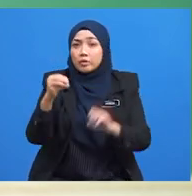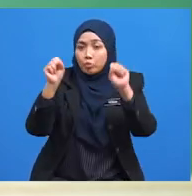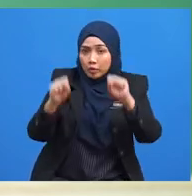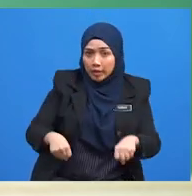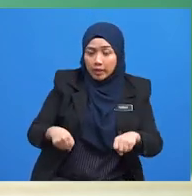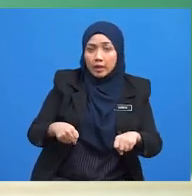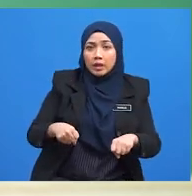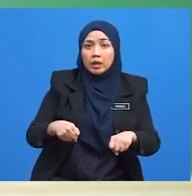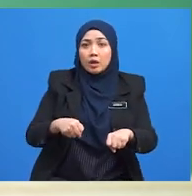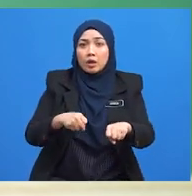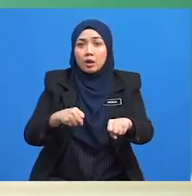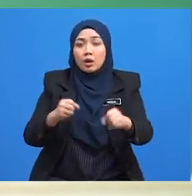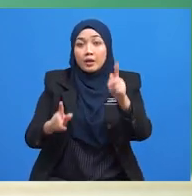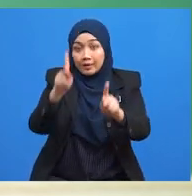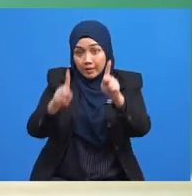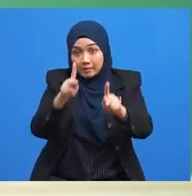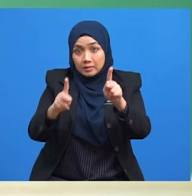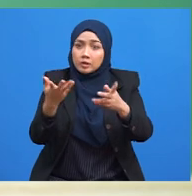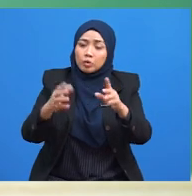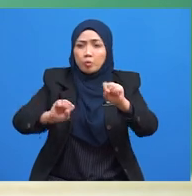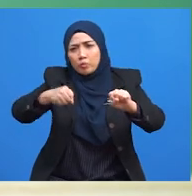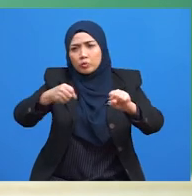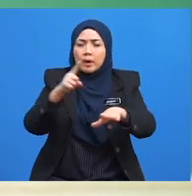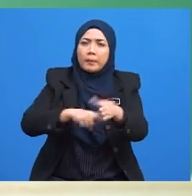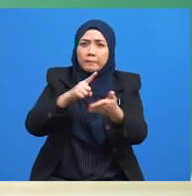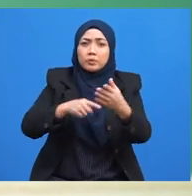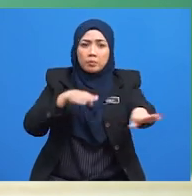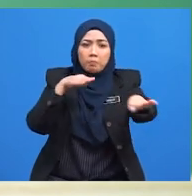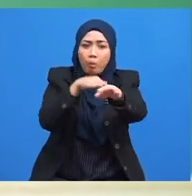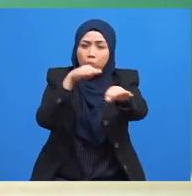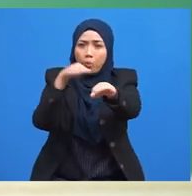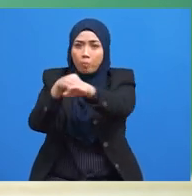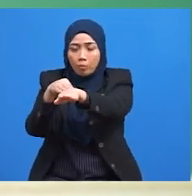risiko kemalangan yang akan menyebabkan kehilangan nyawa.